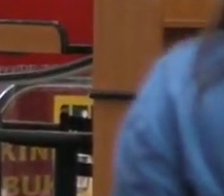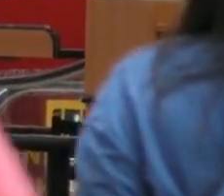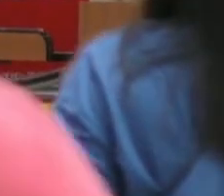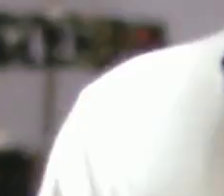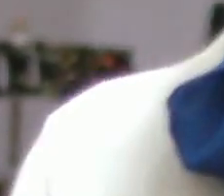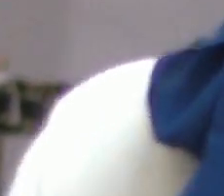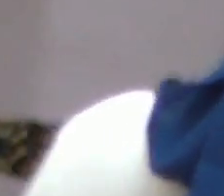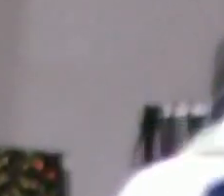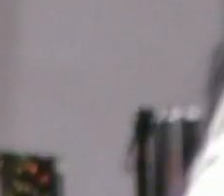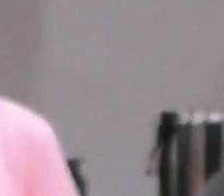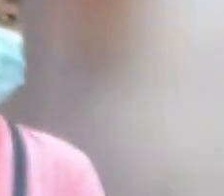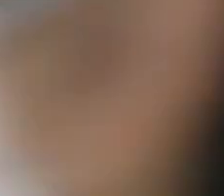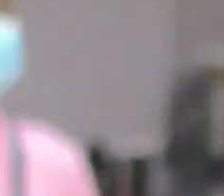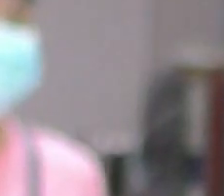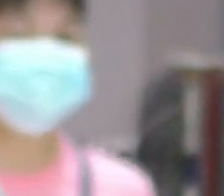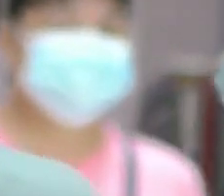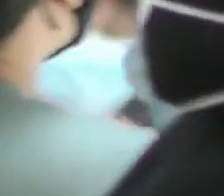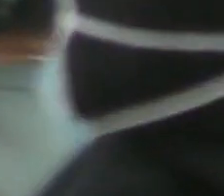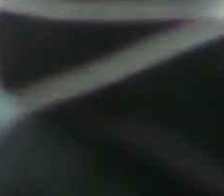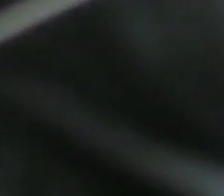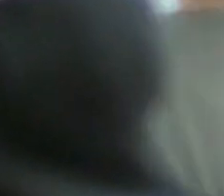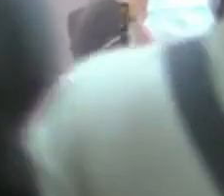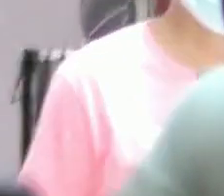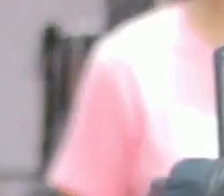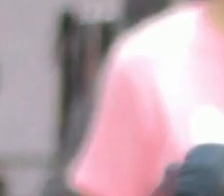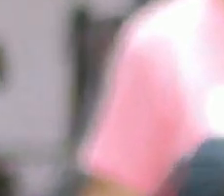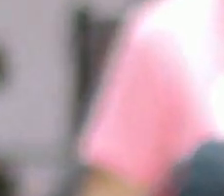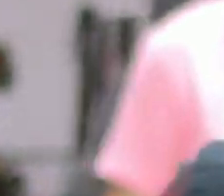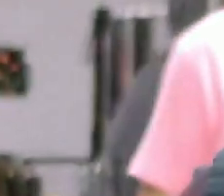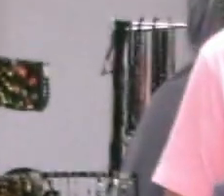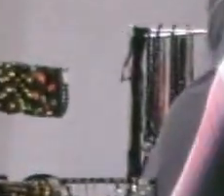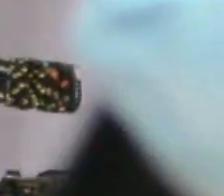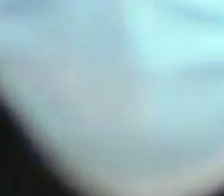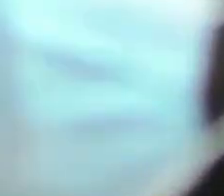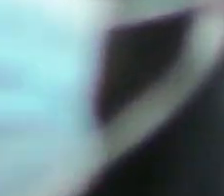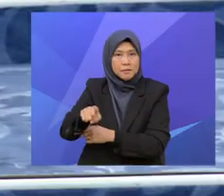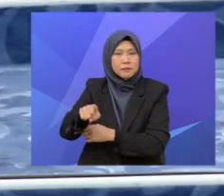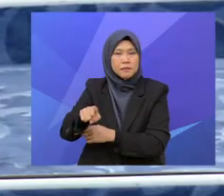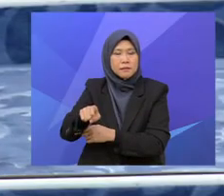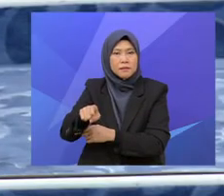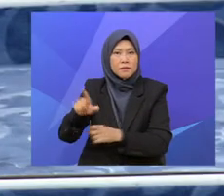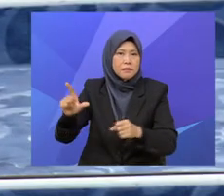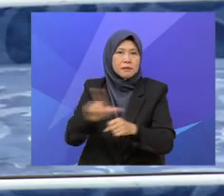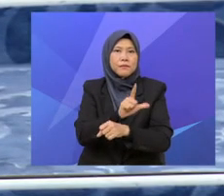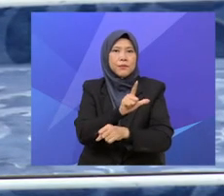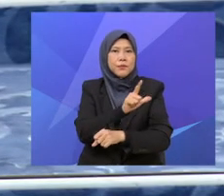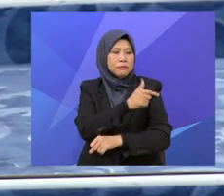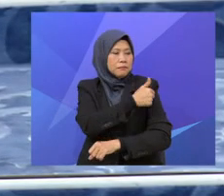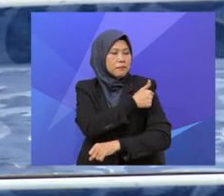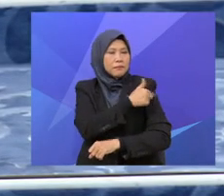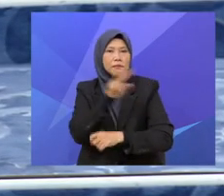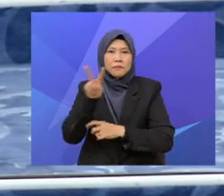yang meminta menyatakan kewajaran pembukaan semua serba sektor ekonomi di negeri-negeri fasa satu pelan-pelan negara diklik